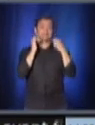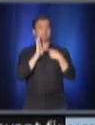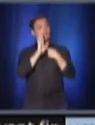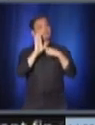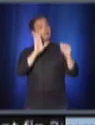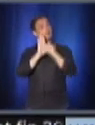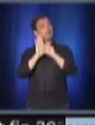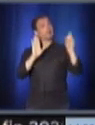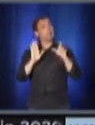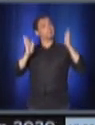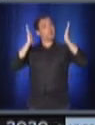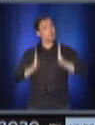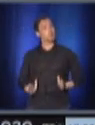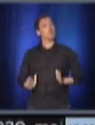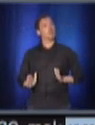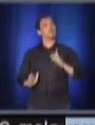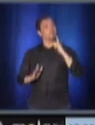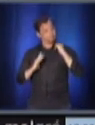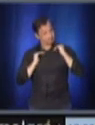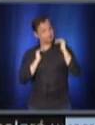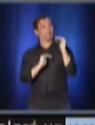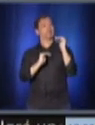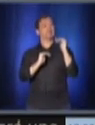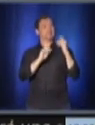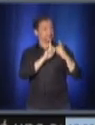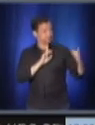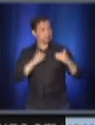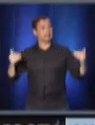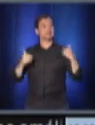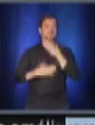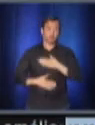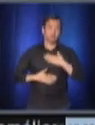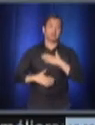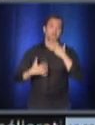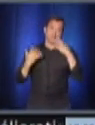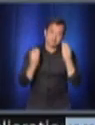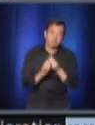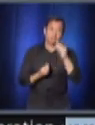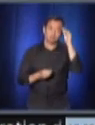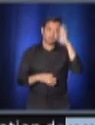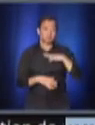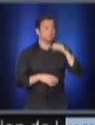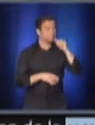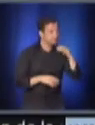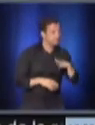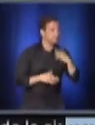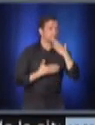portez-le au moins pour la santé, mais également de façon